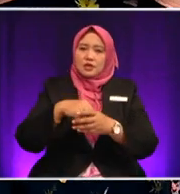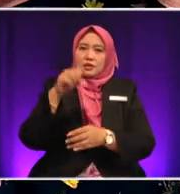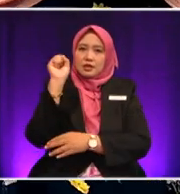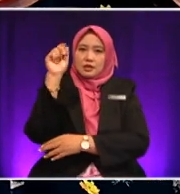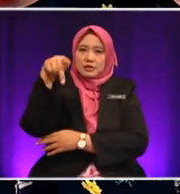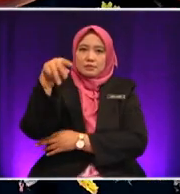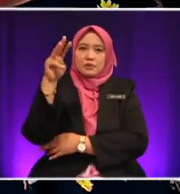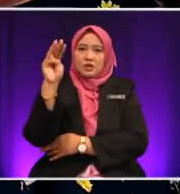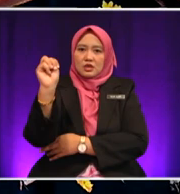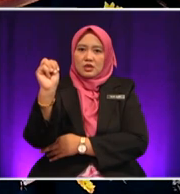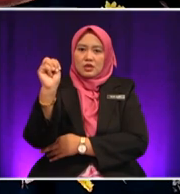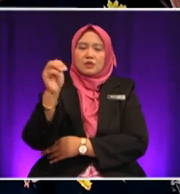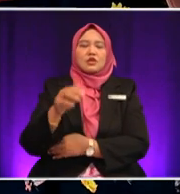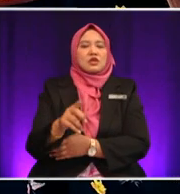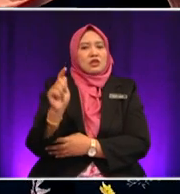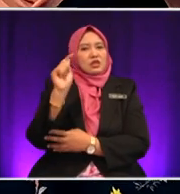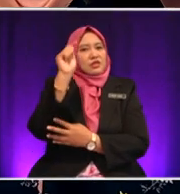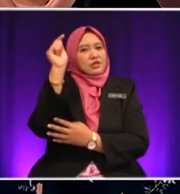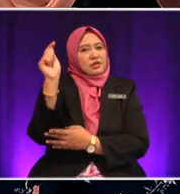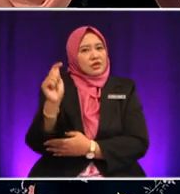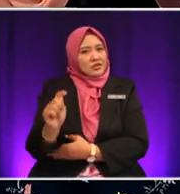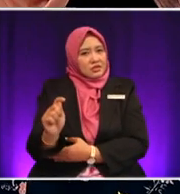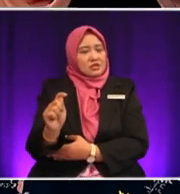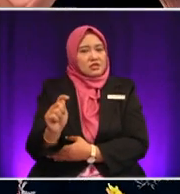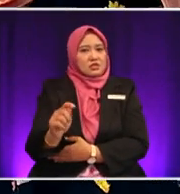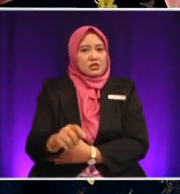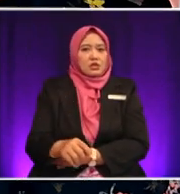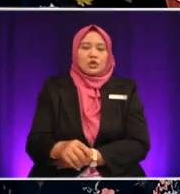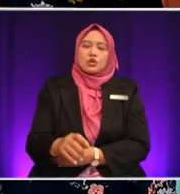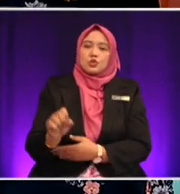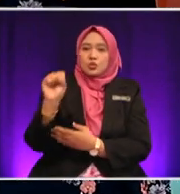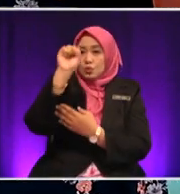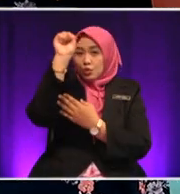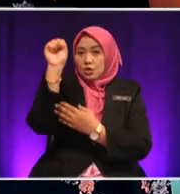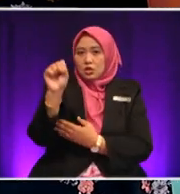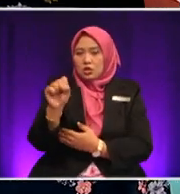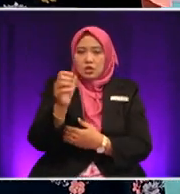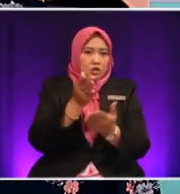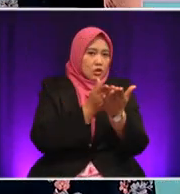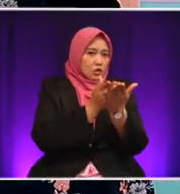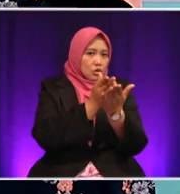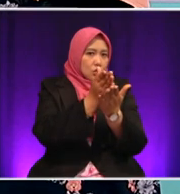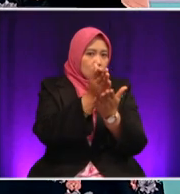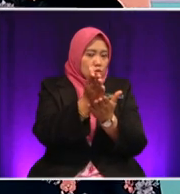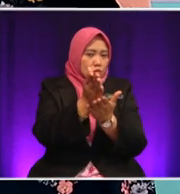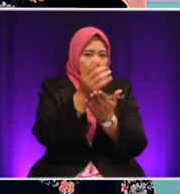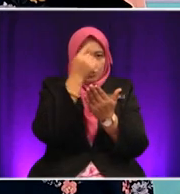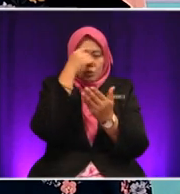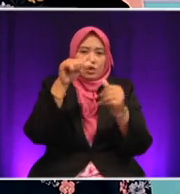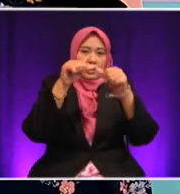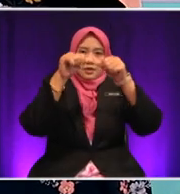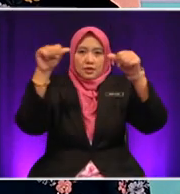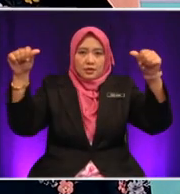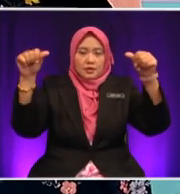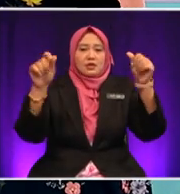soal dan sama aja direct ataupun Aras tinggi yang arasting itu menghadapi